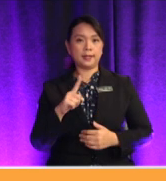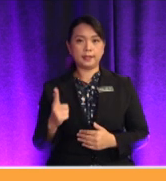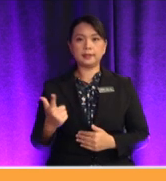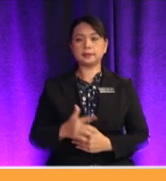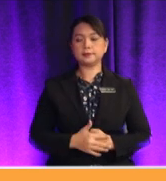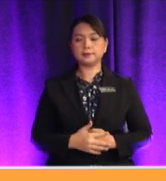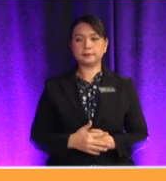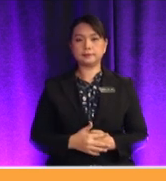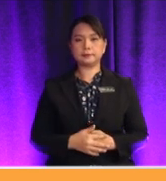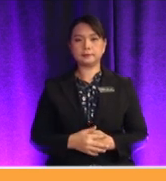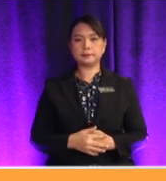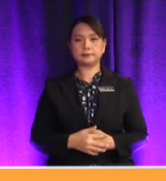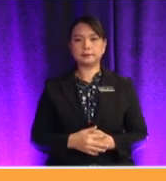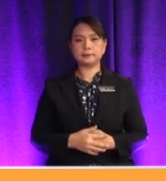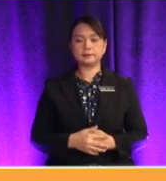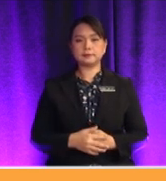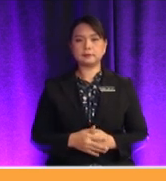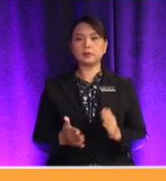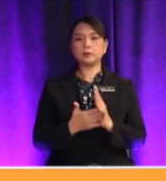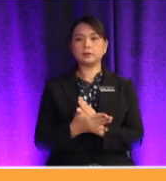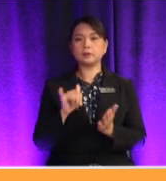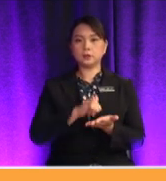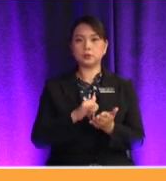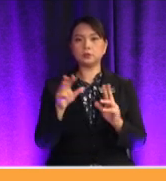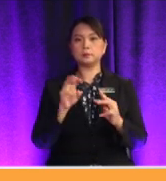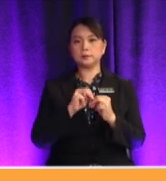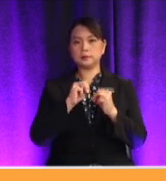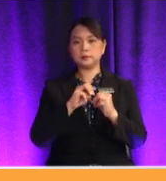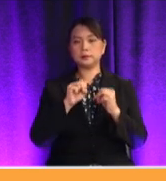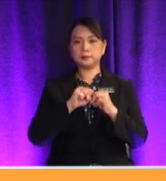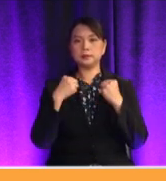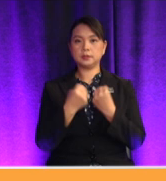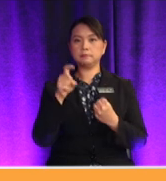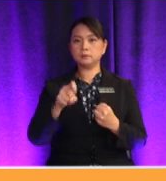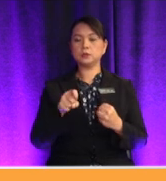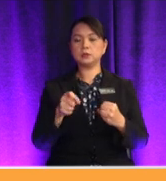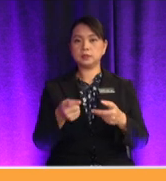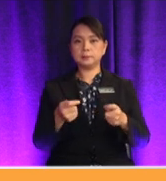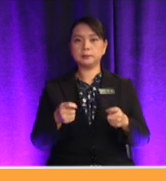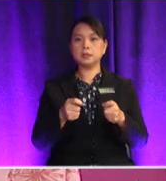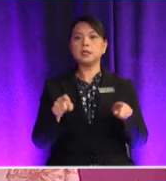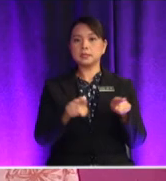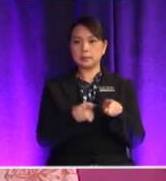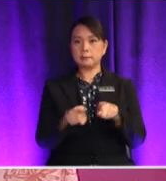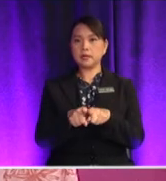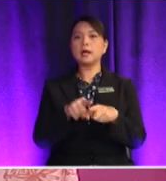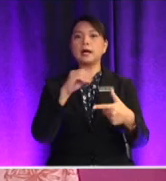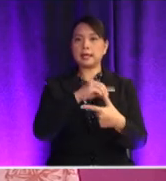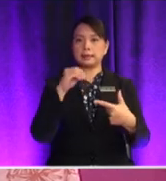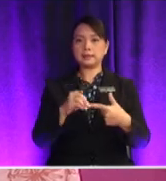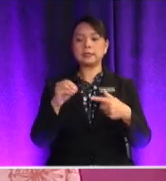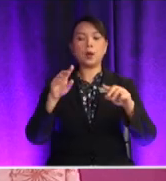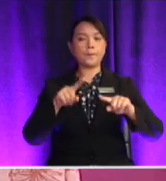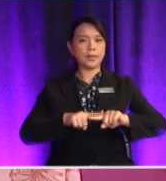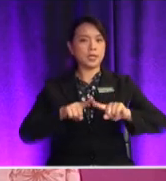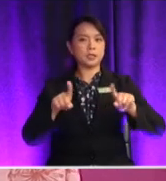adat dan kepercayaan kaum lain. Oleh itu, masyarakat perlu menerima persamaan dan perbezaan. Bukan perbezaan saja kita perlu terima.